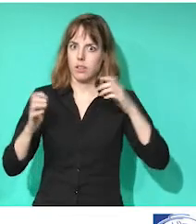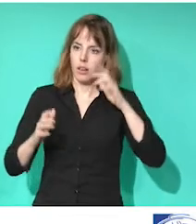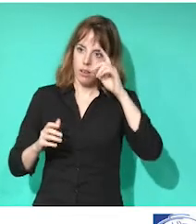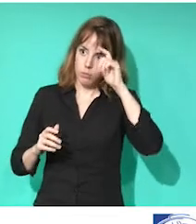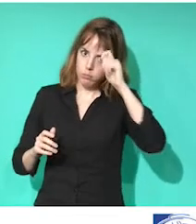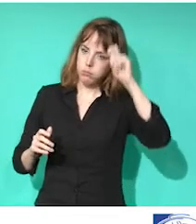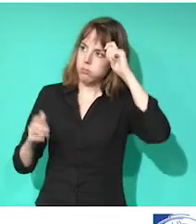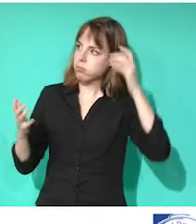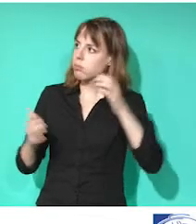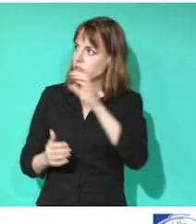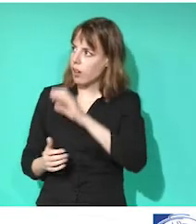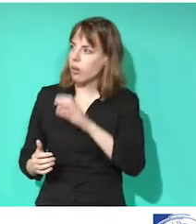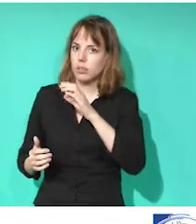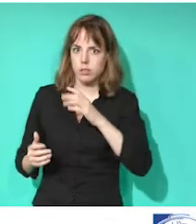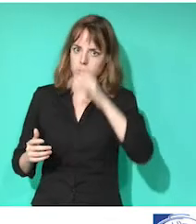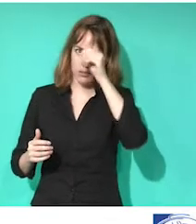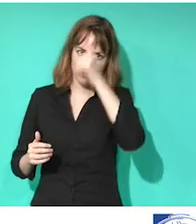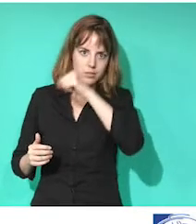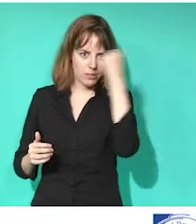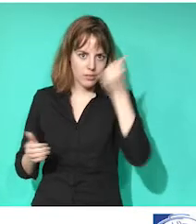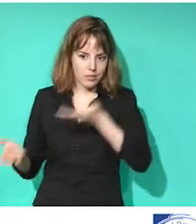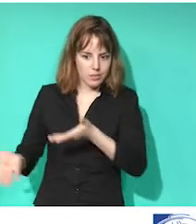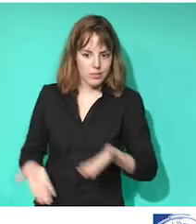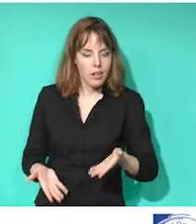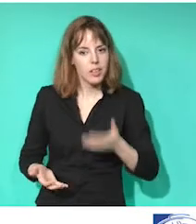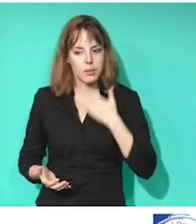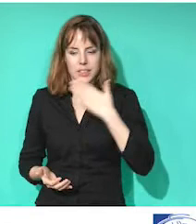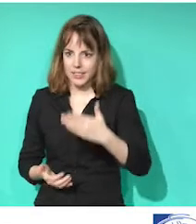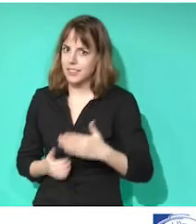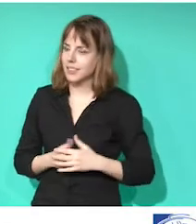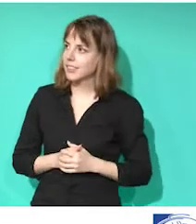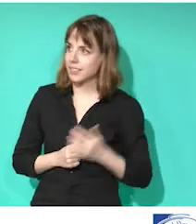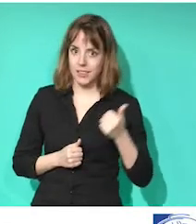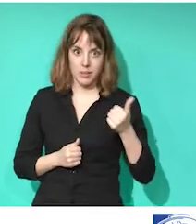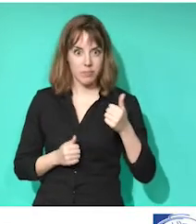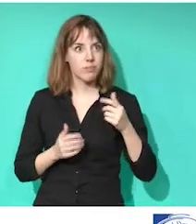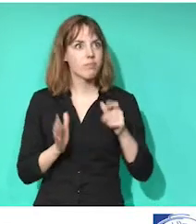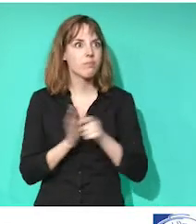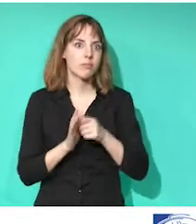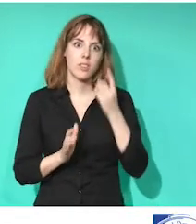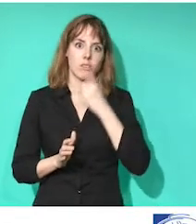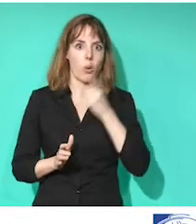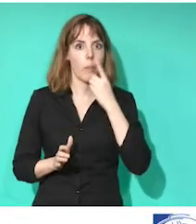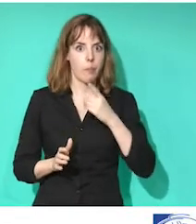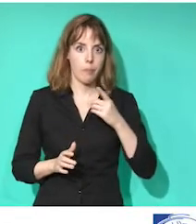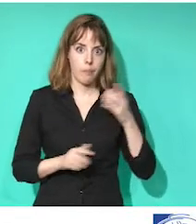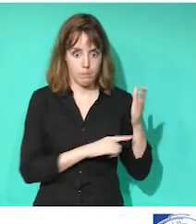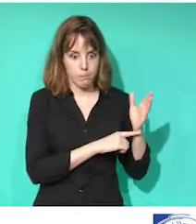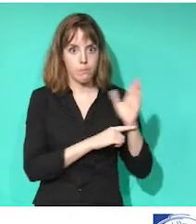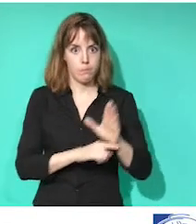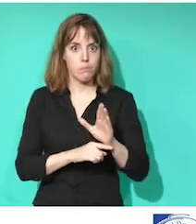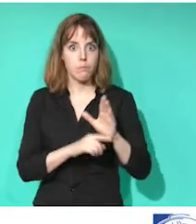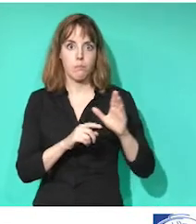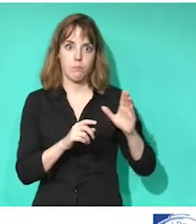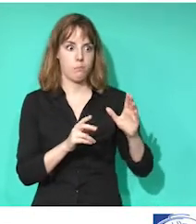que je remercie à nouveau. Et voilà, elle est venue intervenir sur notre session du mois de décembre. On